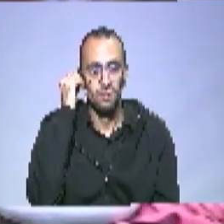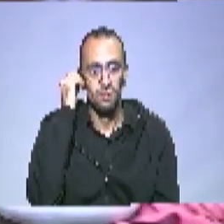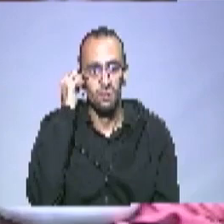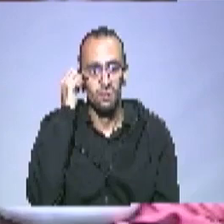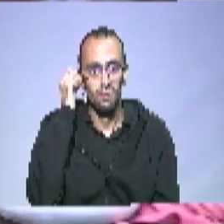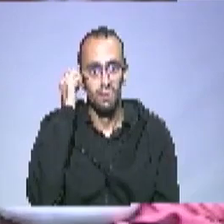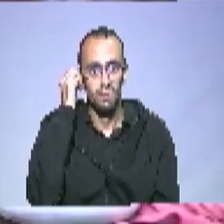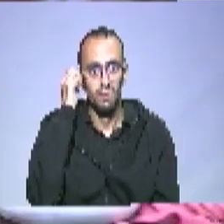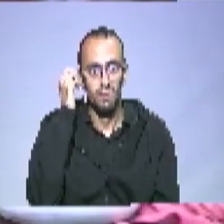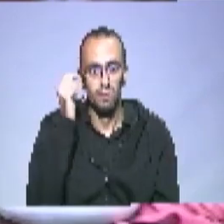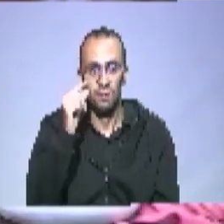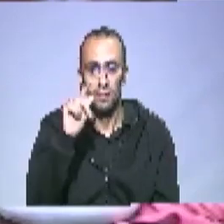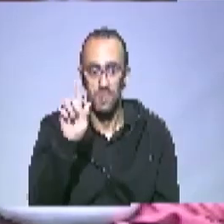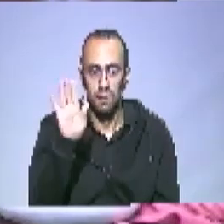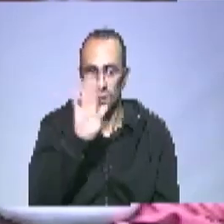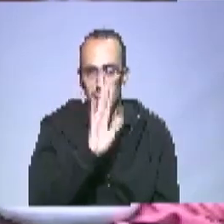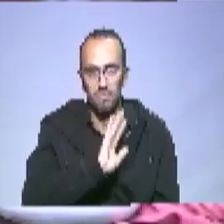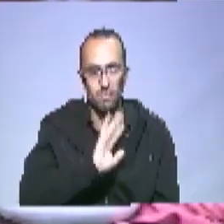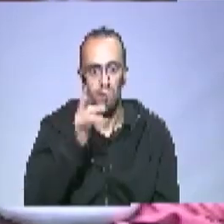حلوه جميل. دبس الرمان